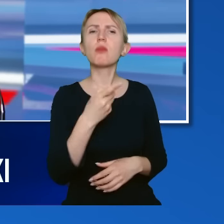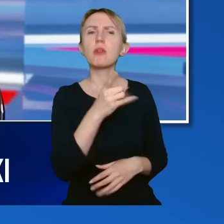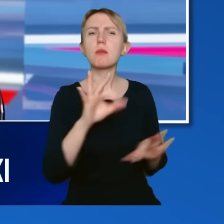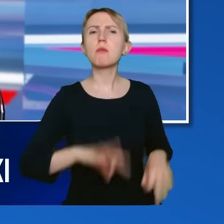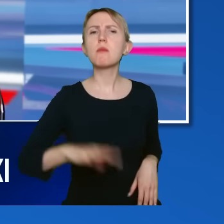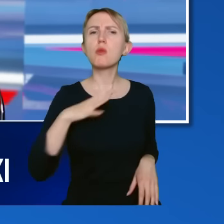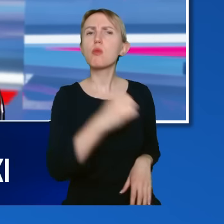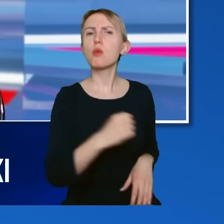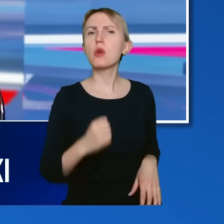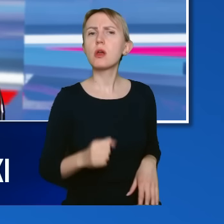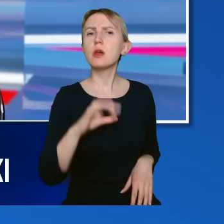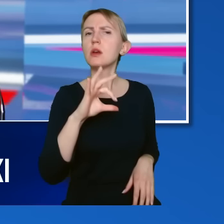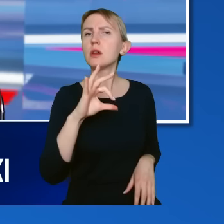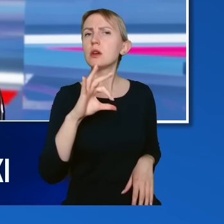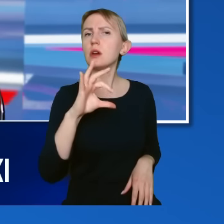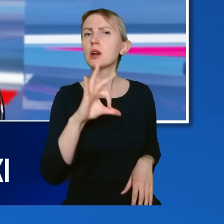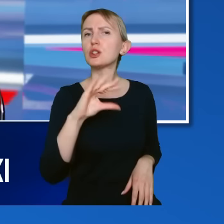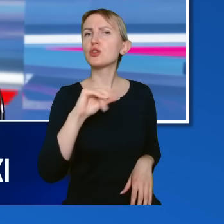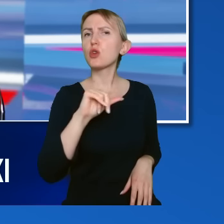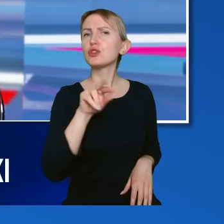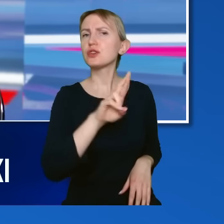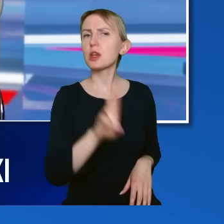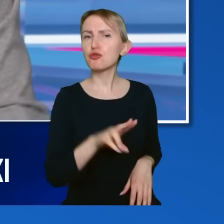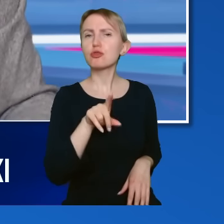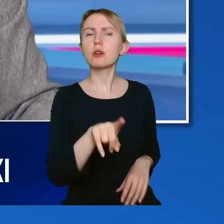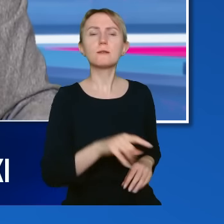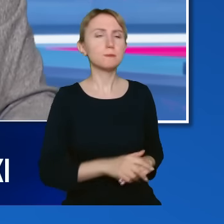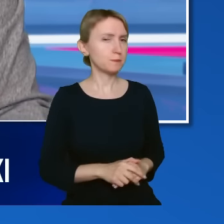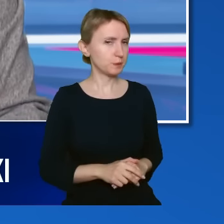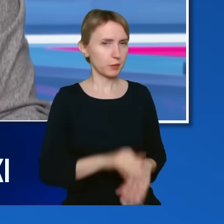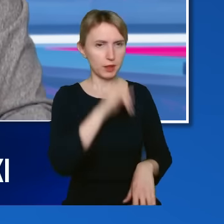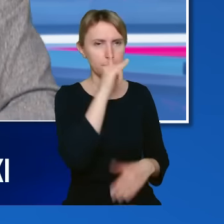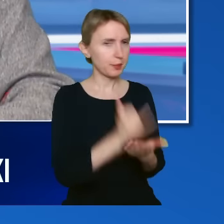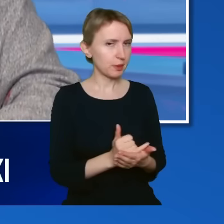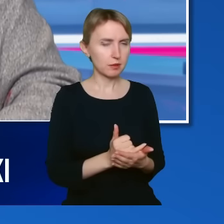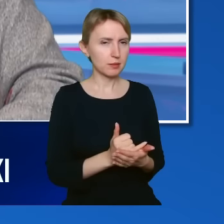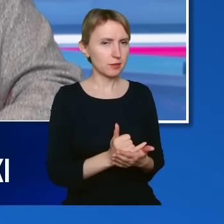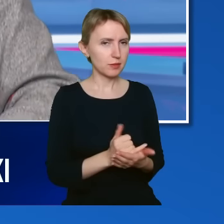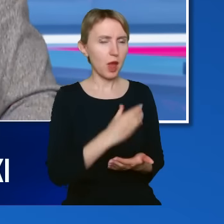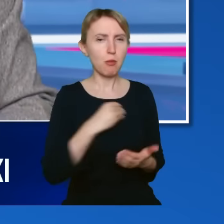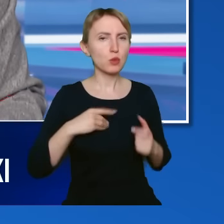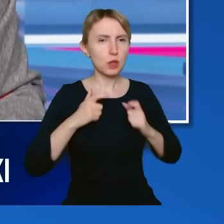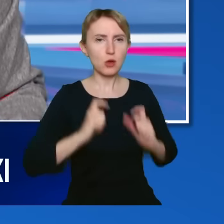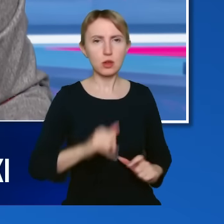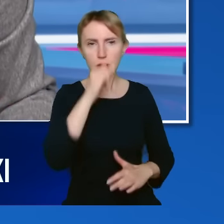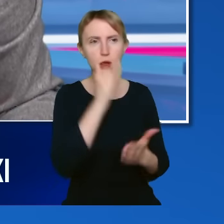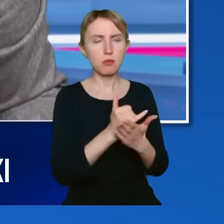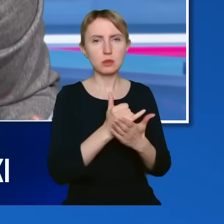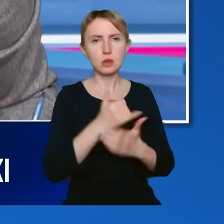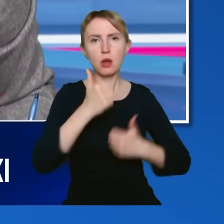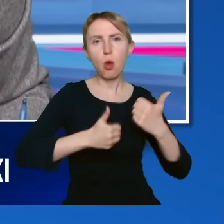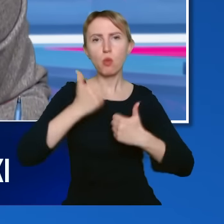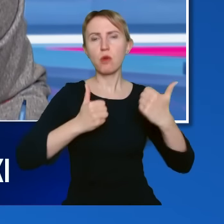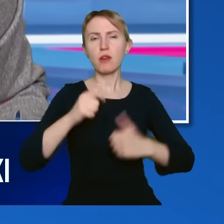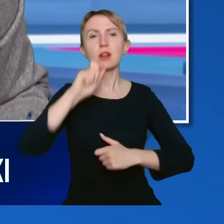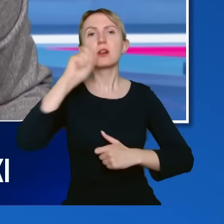posła Sośnierza, bo nie da się, polskie rolnictwo nie może konkurować z ukraińskim rolnictwem. Mamy